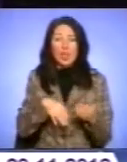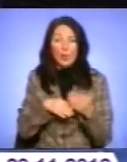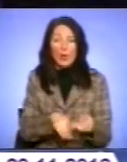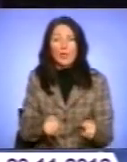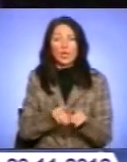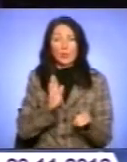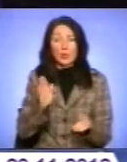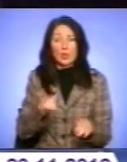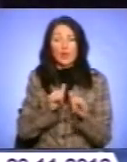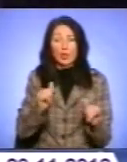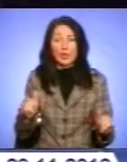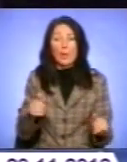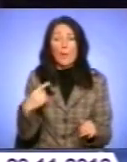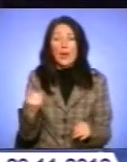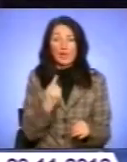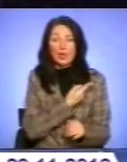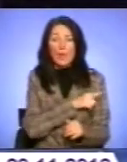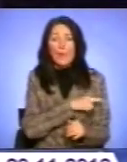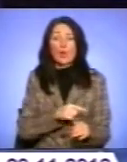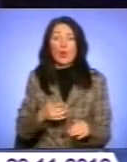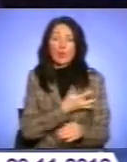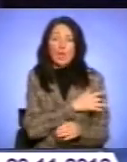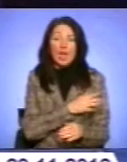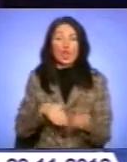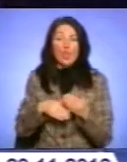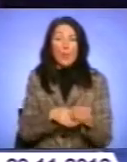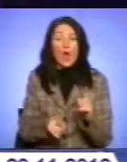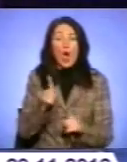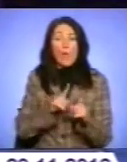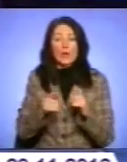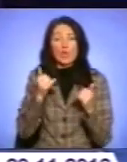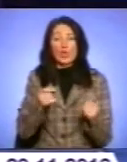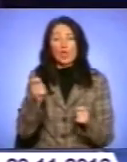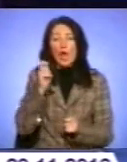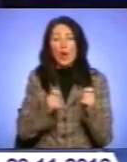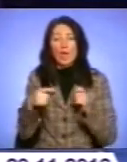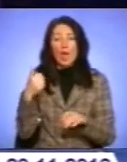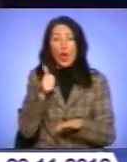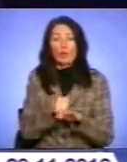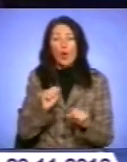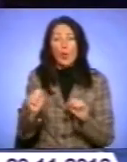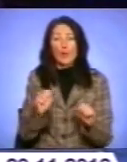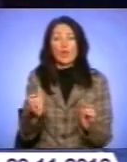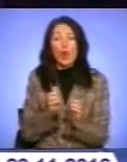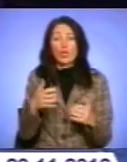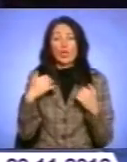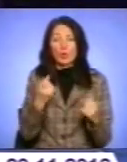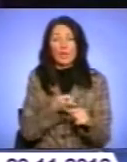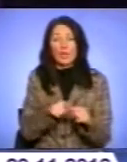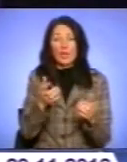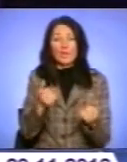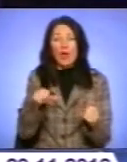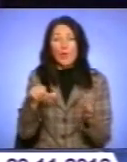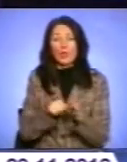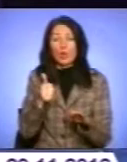перспективи розвитку первинної медико-санітарної допомоги обговорили сьогодні на колегії Головного управління охорони здоров'я, в якій взяв участь голова